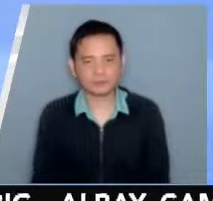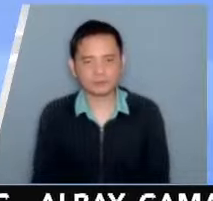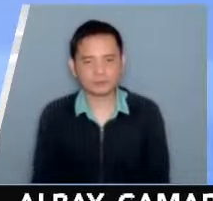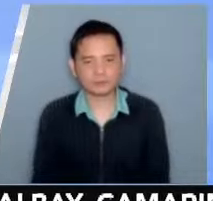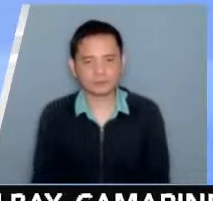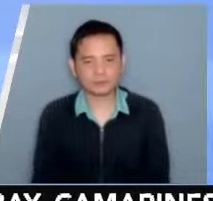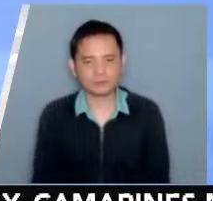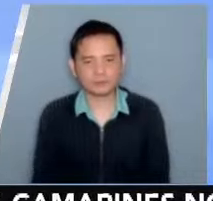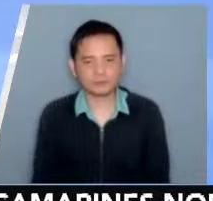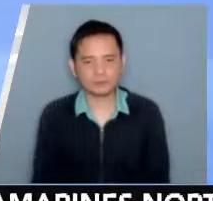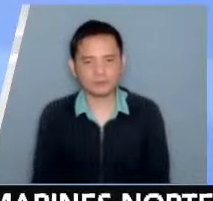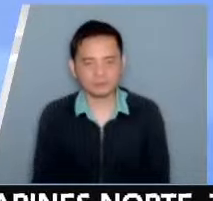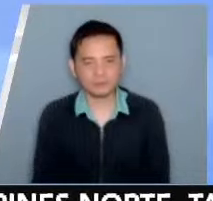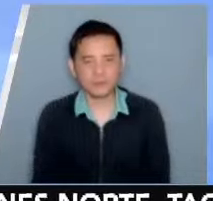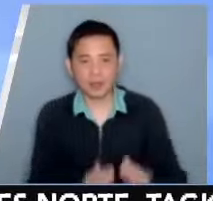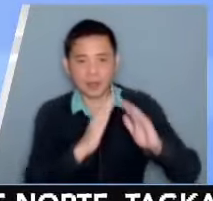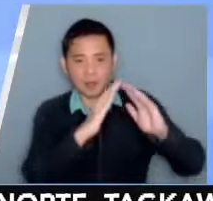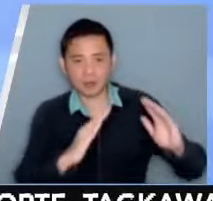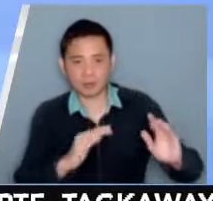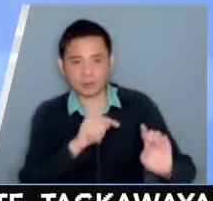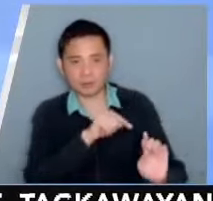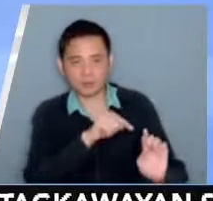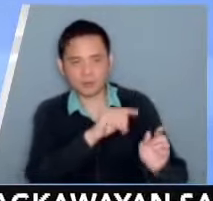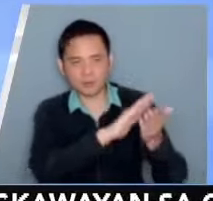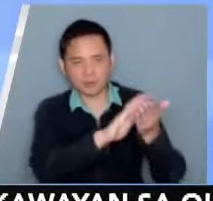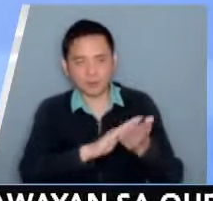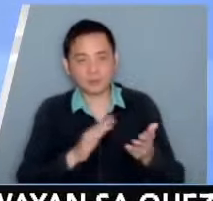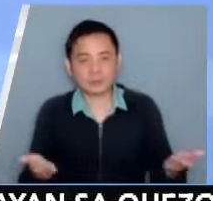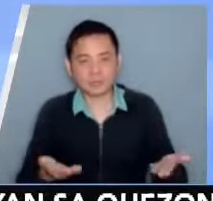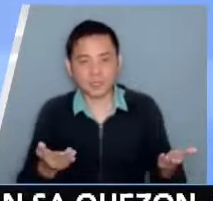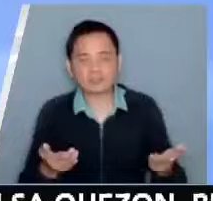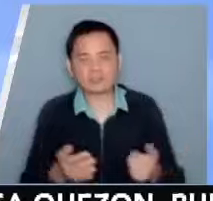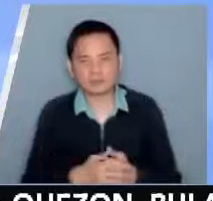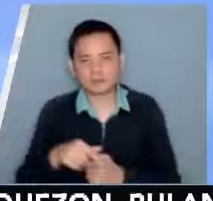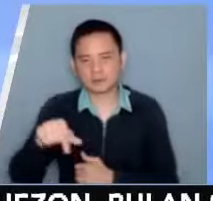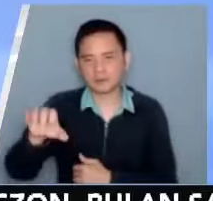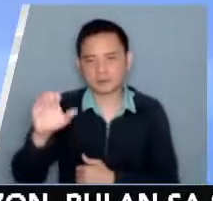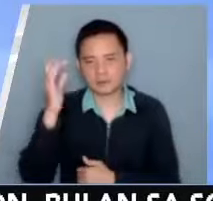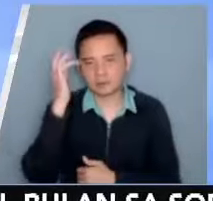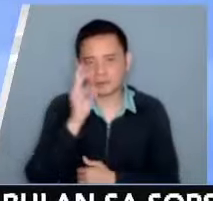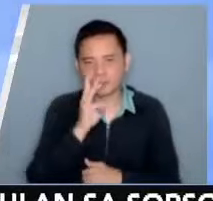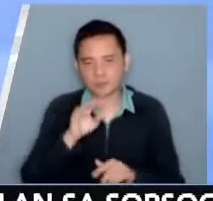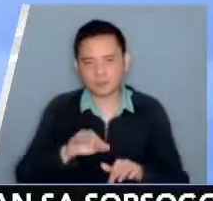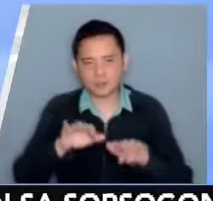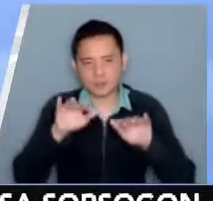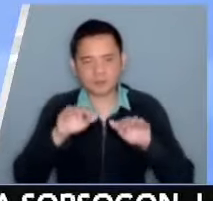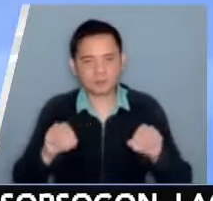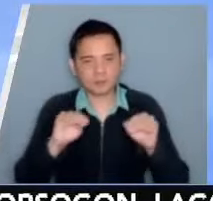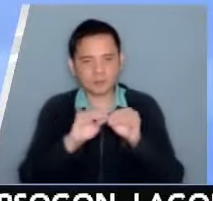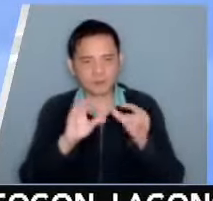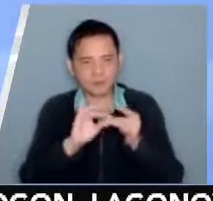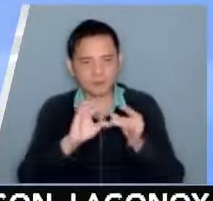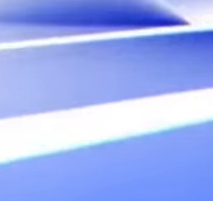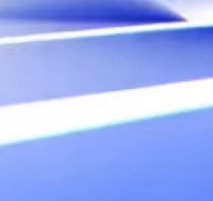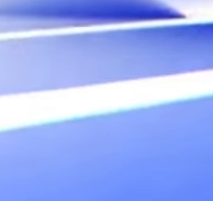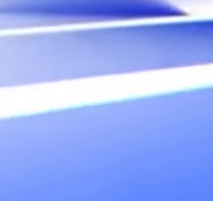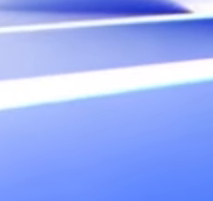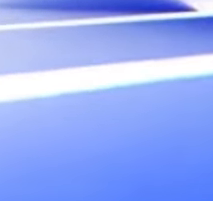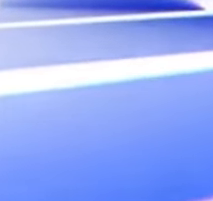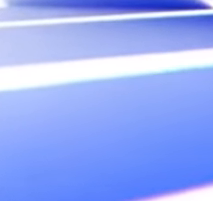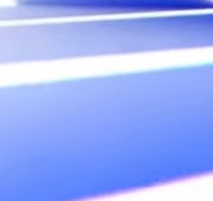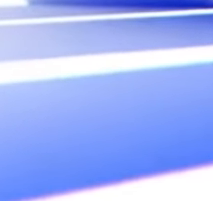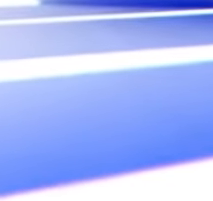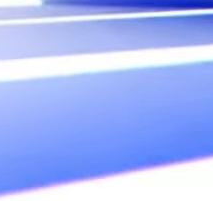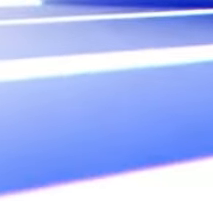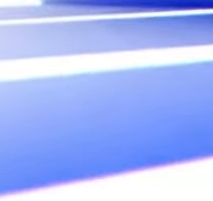Naglilinis na ng kanilang bahay ang ilang residente sa Quezon City matapos bahain. Detalye niyan sa ulat On The Spot ni Marisol Abdurrahman.